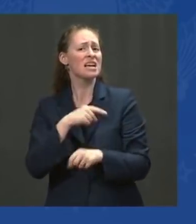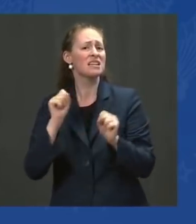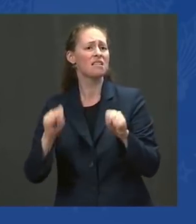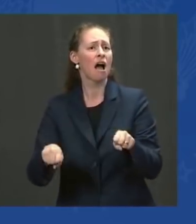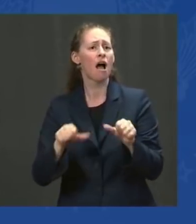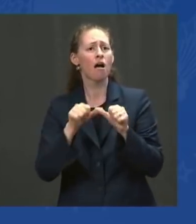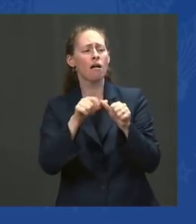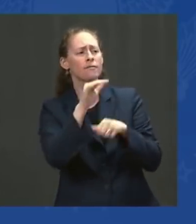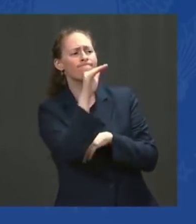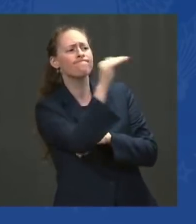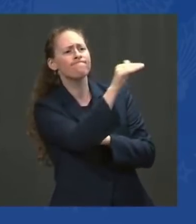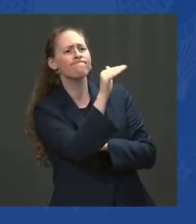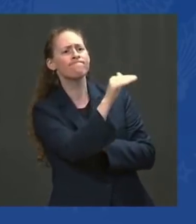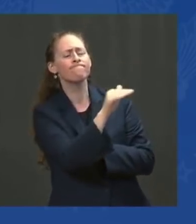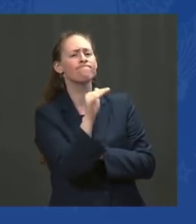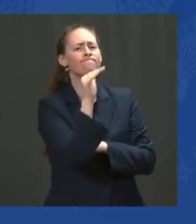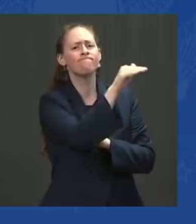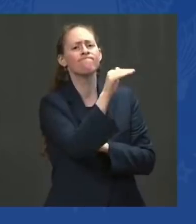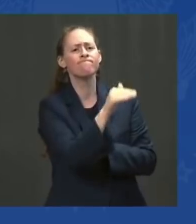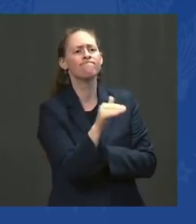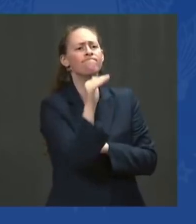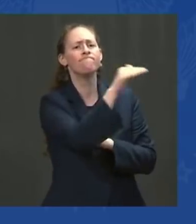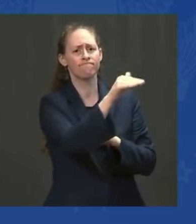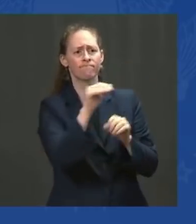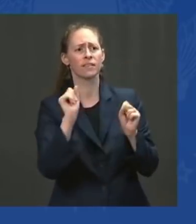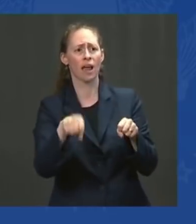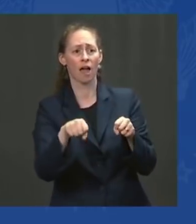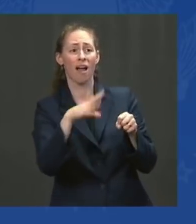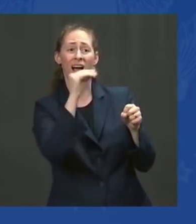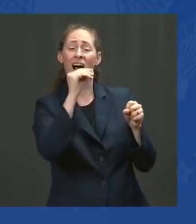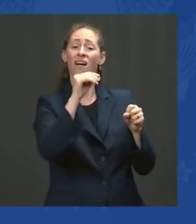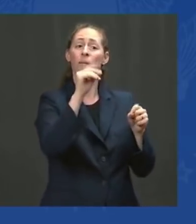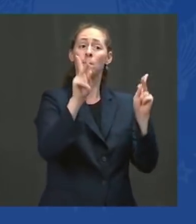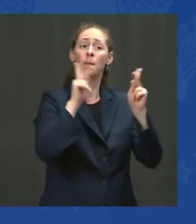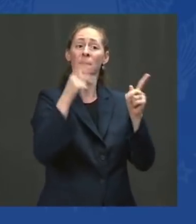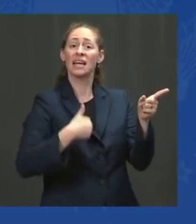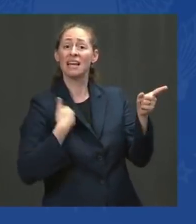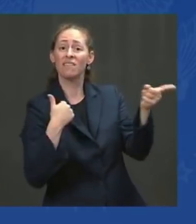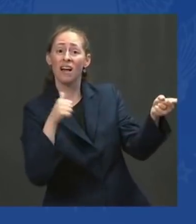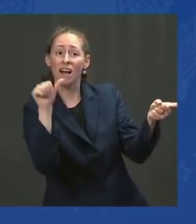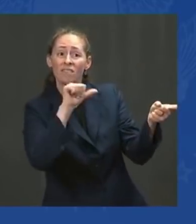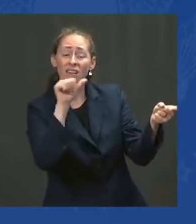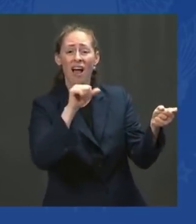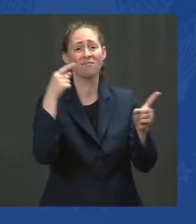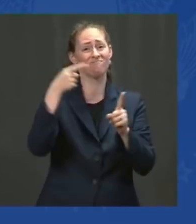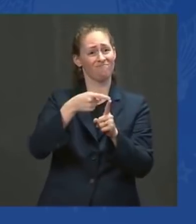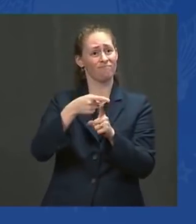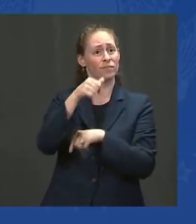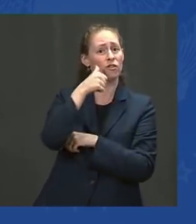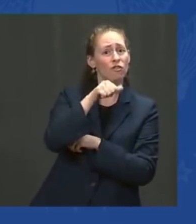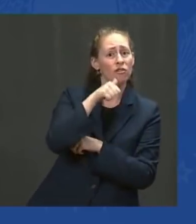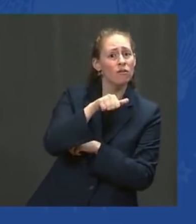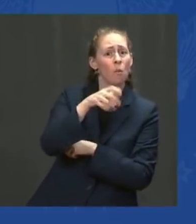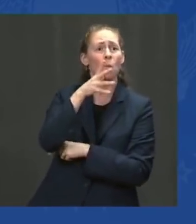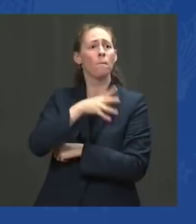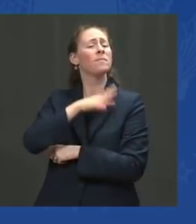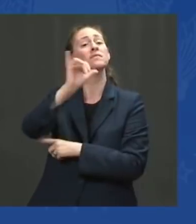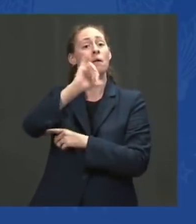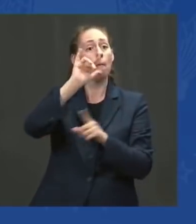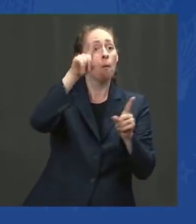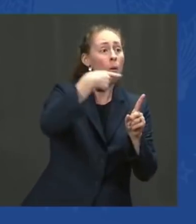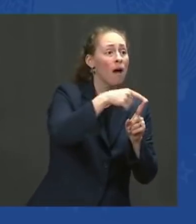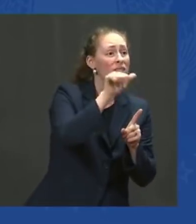程度的混乱和恐惧，如出一辙啊。从这个角度讲，拜登难辞其咎啊，你做的这个撤军的举